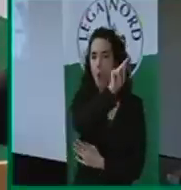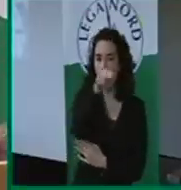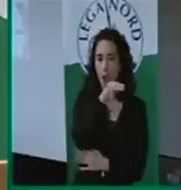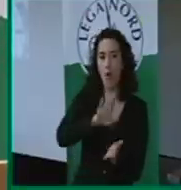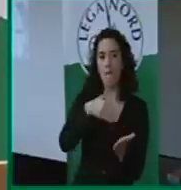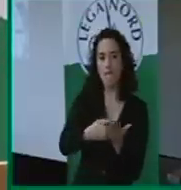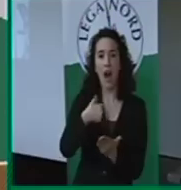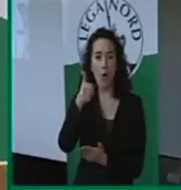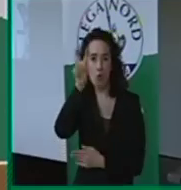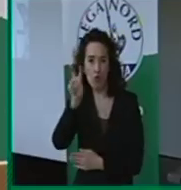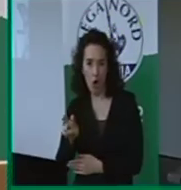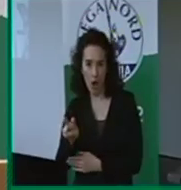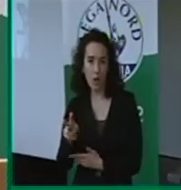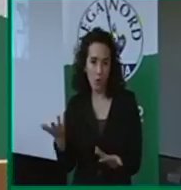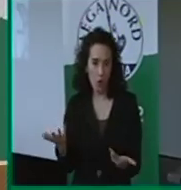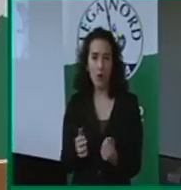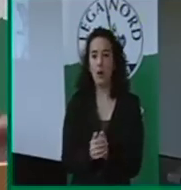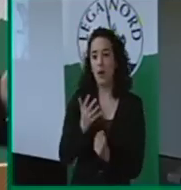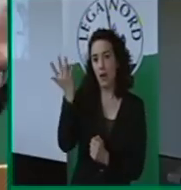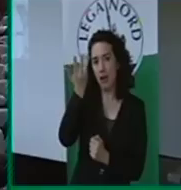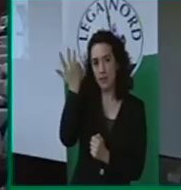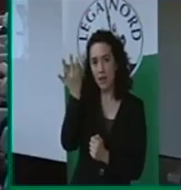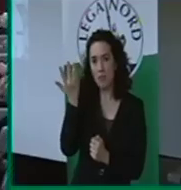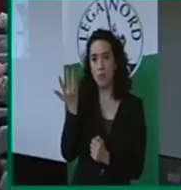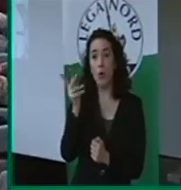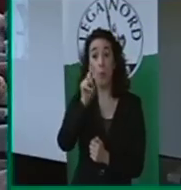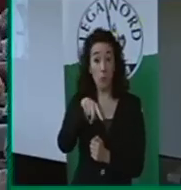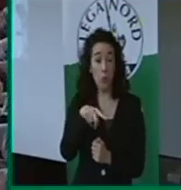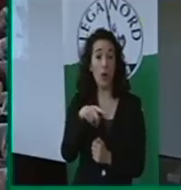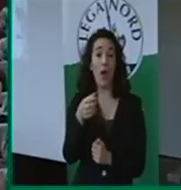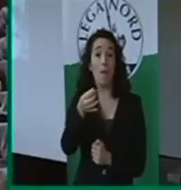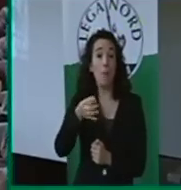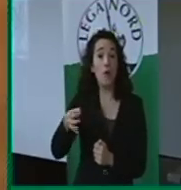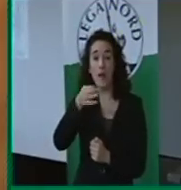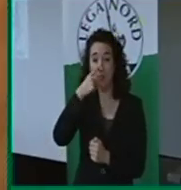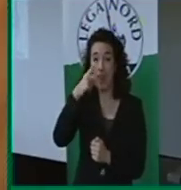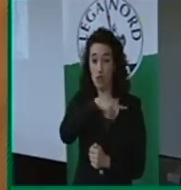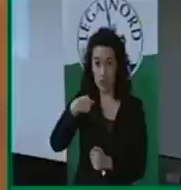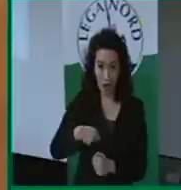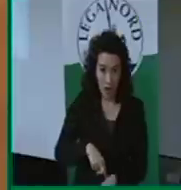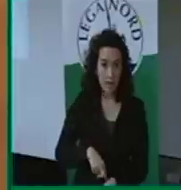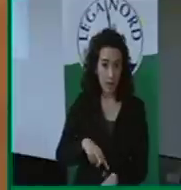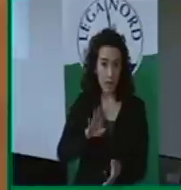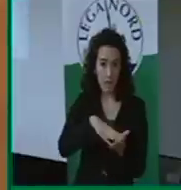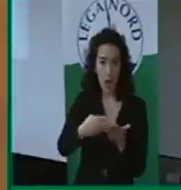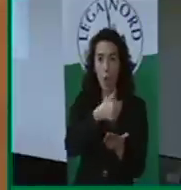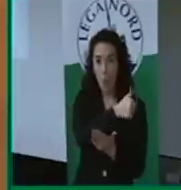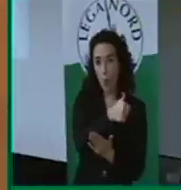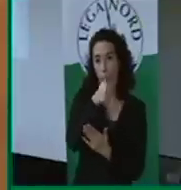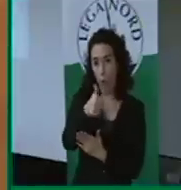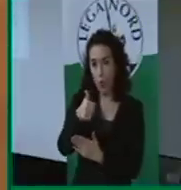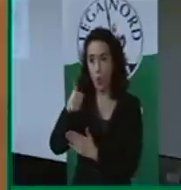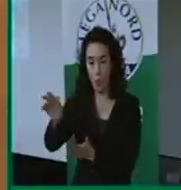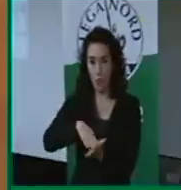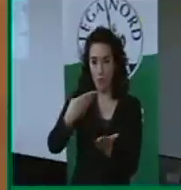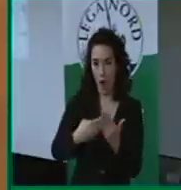poi il cambio con i red mimbi quindi con la moneta cinese con quelle importazioni che ci possono fare anche